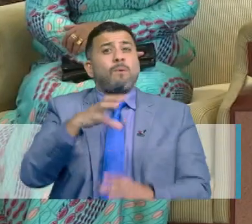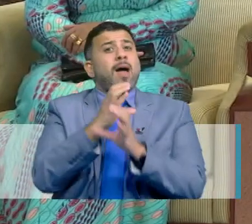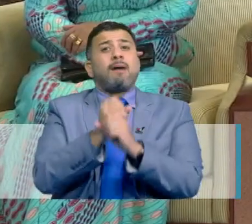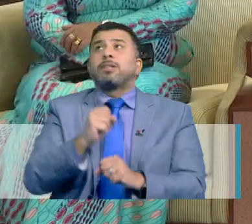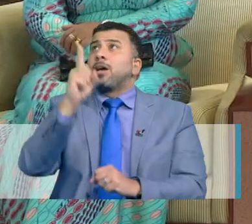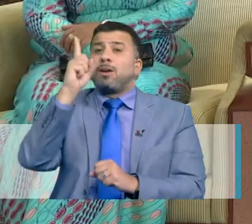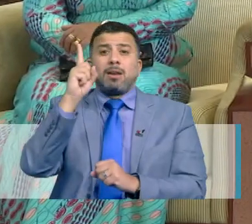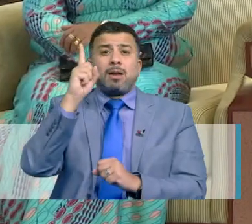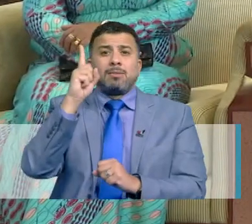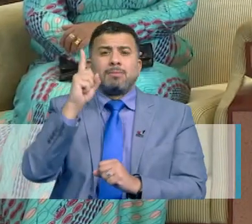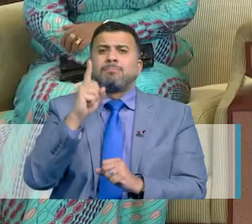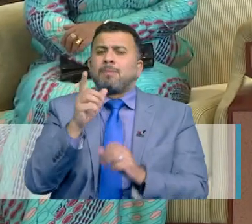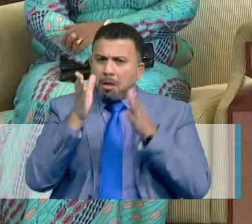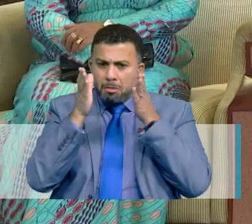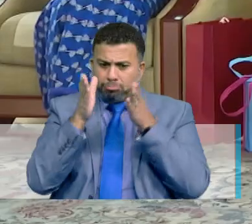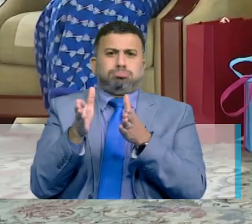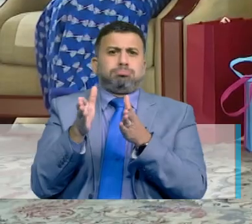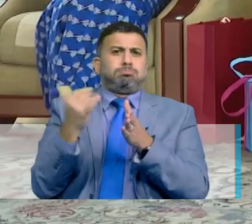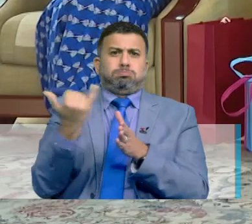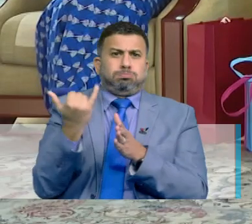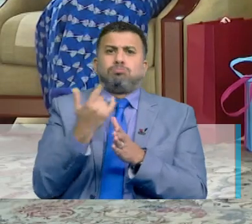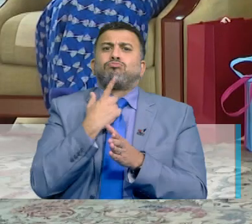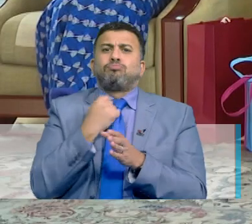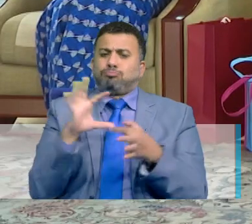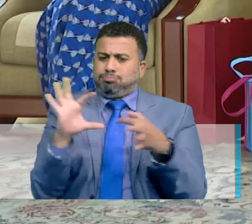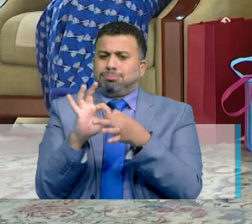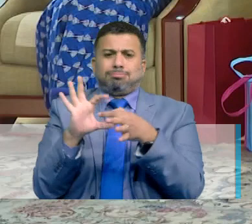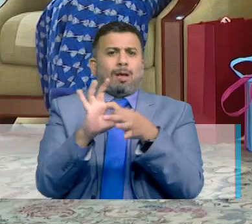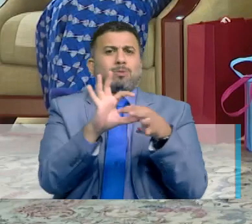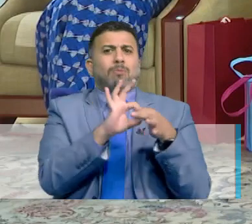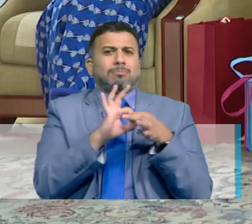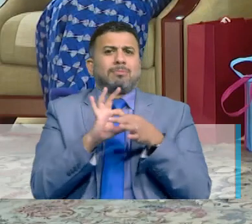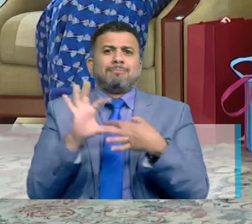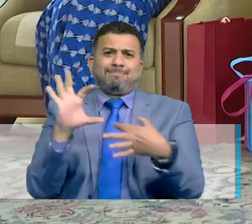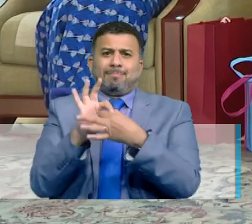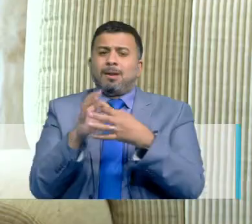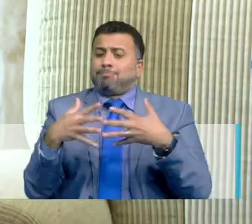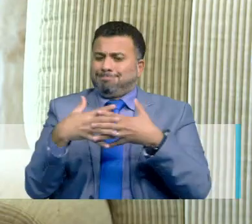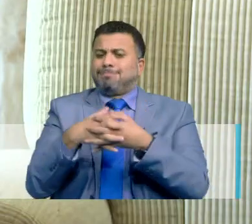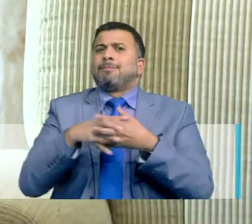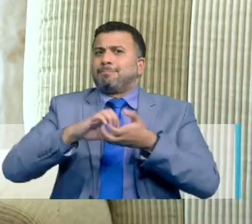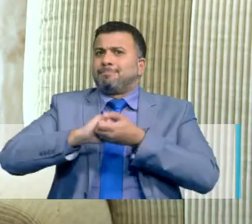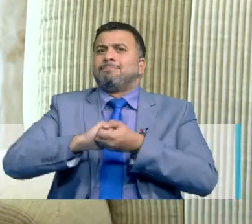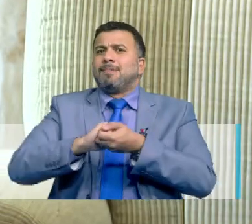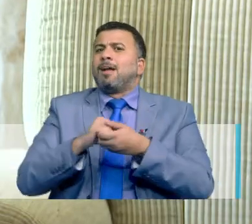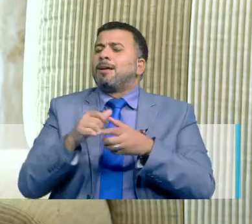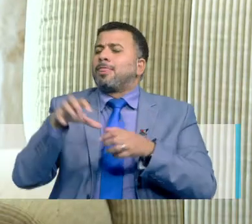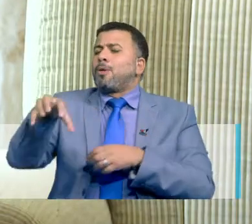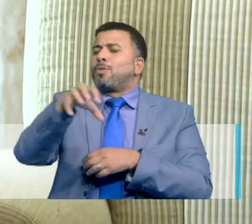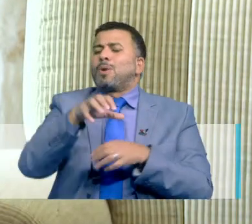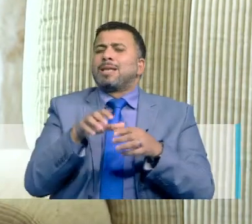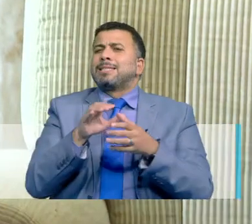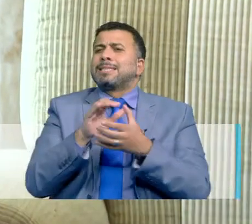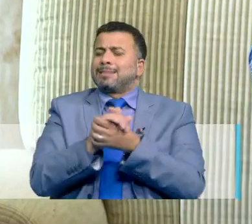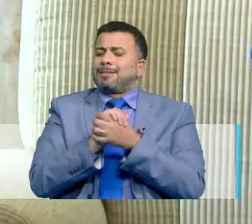زايد ال نهيان رئيس الدوله حفظه الله حريصه على مد جسور التعاون وتوثيقه روابط الشراكه مع الدول الشقيقه